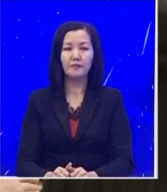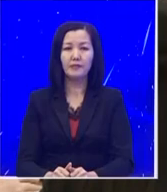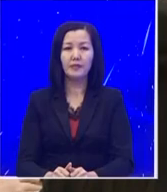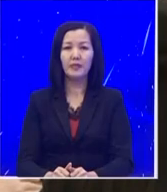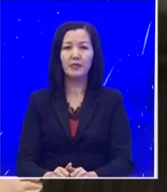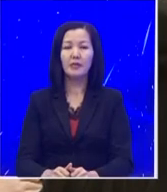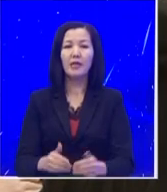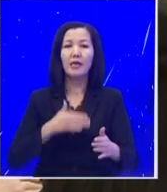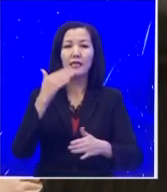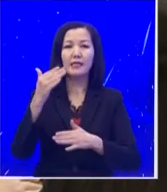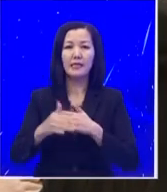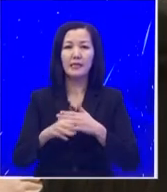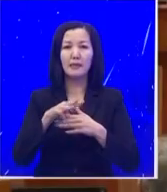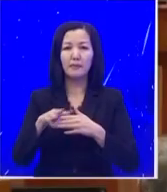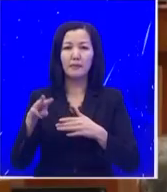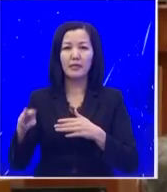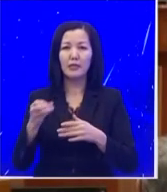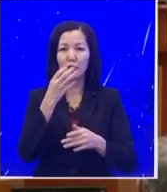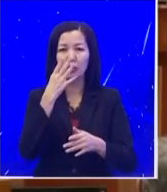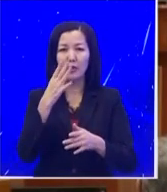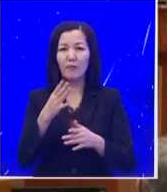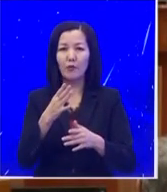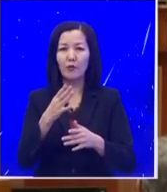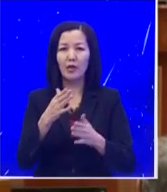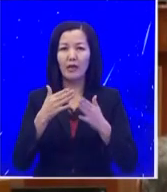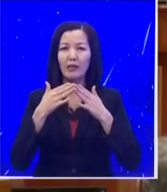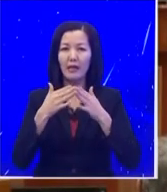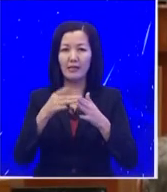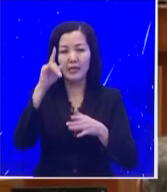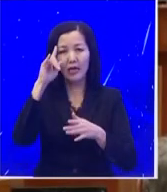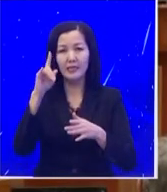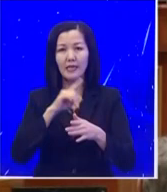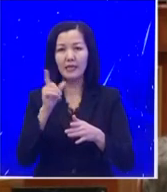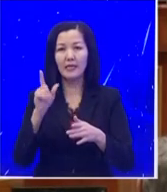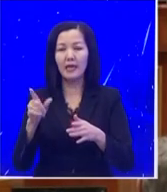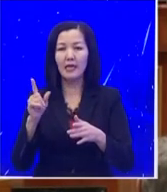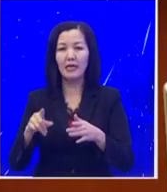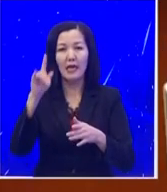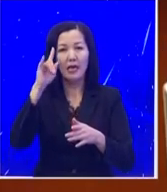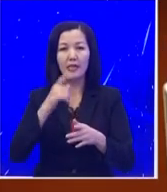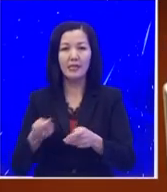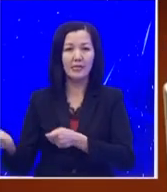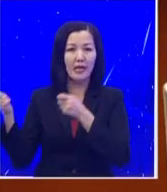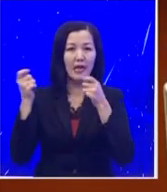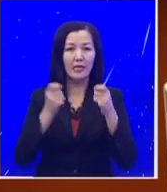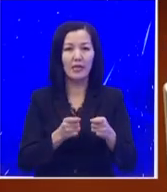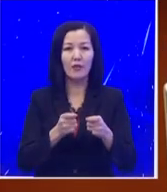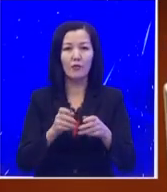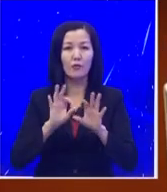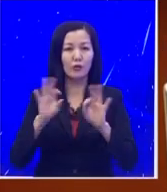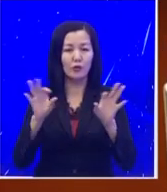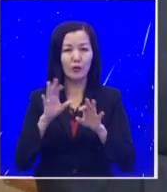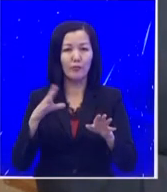Сыртқы істер министрі Жапония жағалауындағы Diamond Princess лайнеріндегі Қазақстан азаматтарын елге жеткізу мәселесіне байланысты түсінік